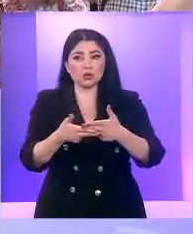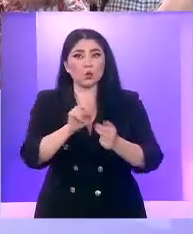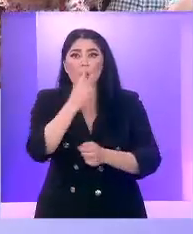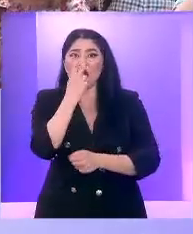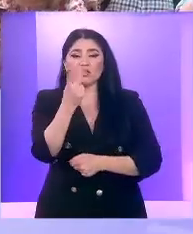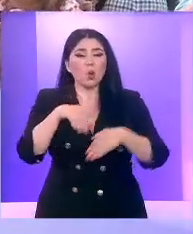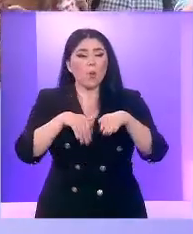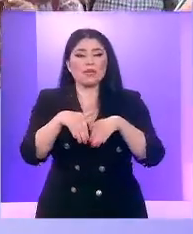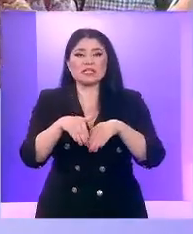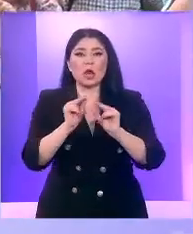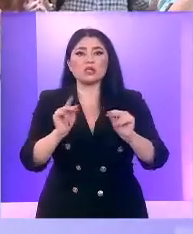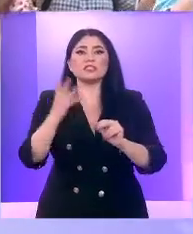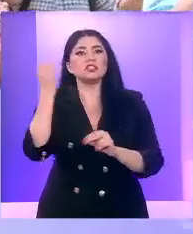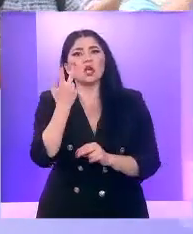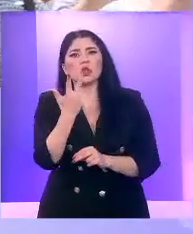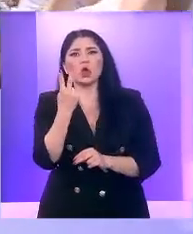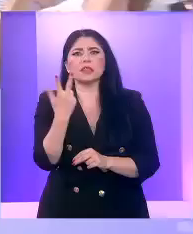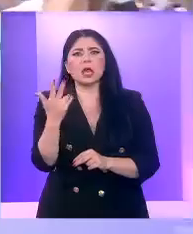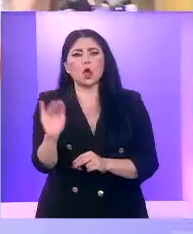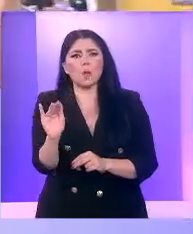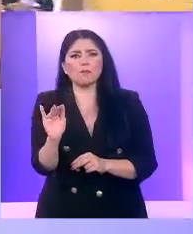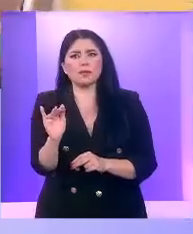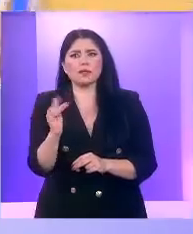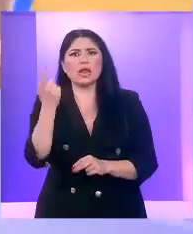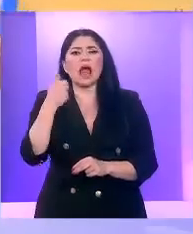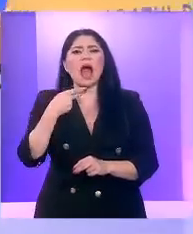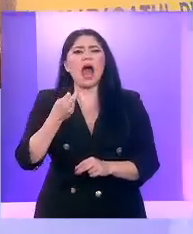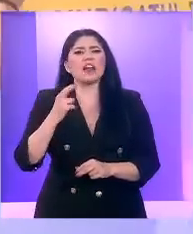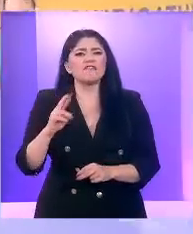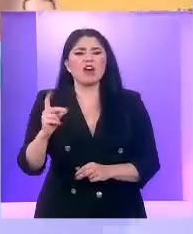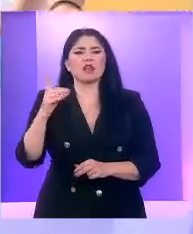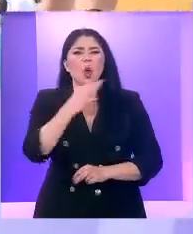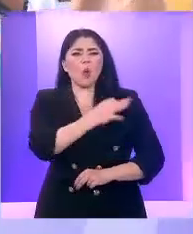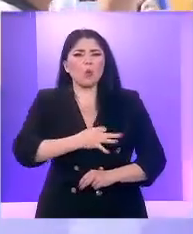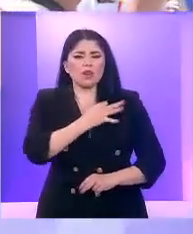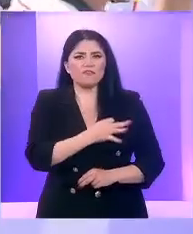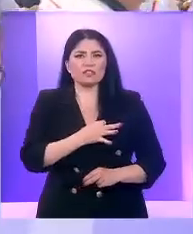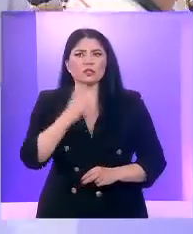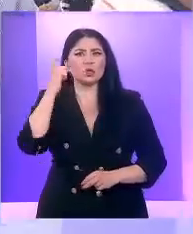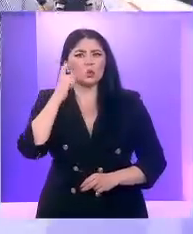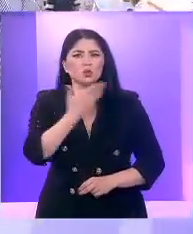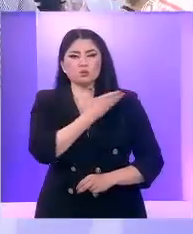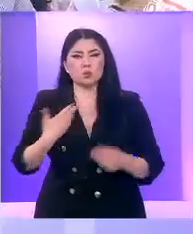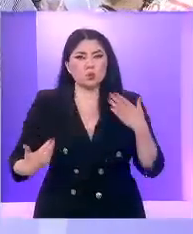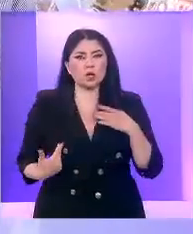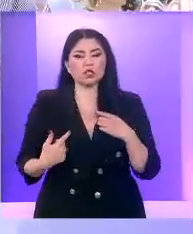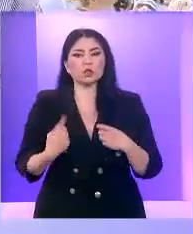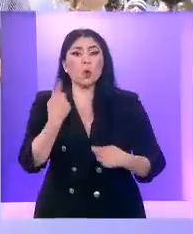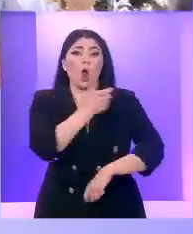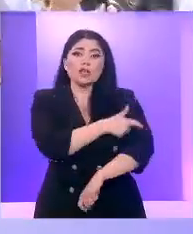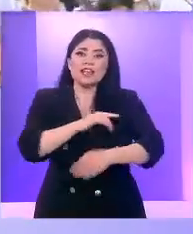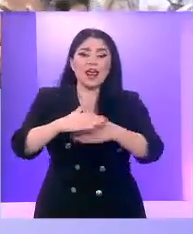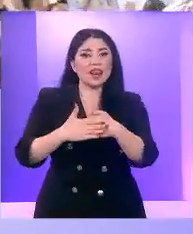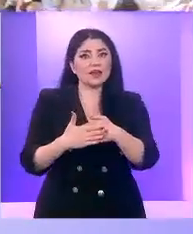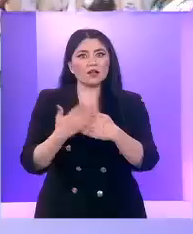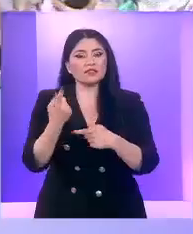să-și ia consilieri 2-3 copii de ăștia deștepți, de pe la Harvard, de pe la Stanford, de la Universitatea din Cluj, din București și de aici. Ministrul